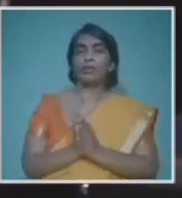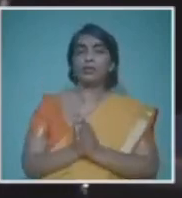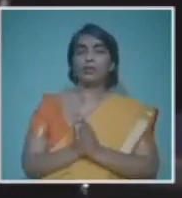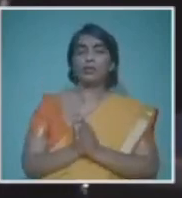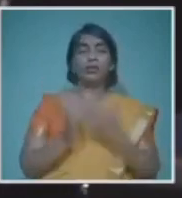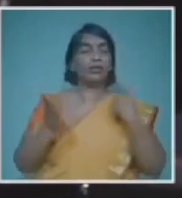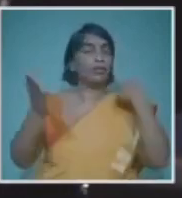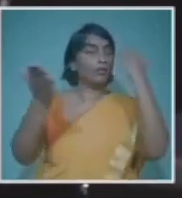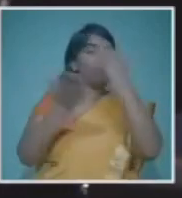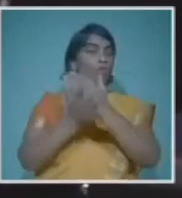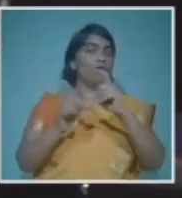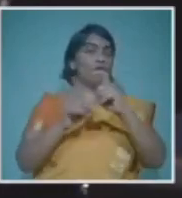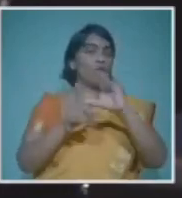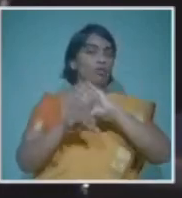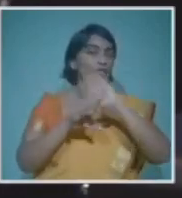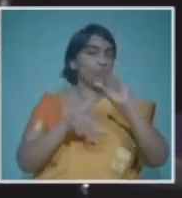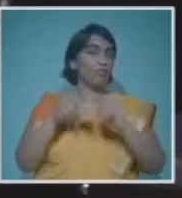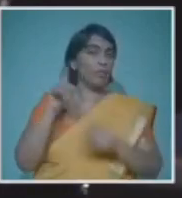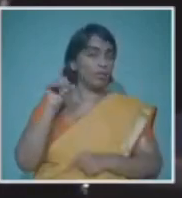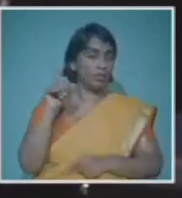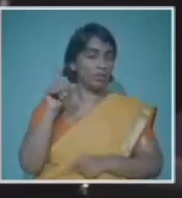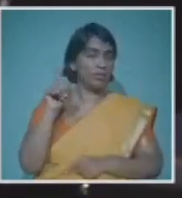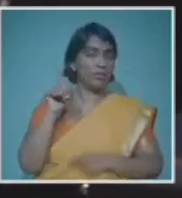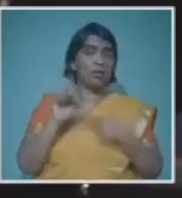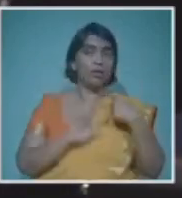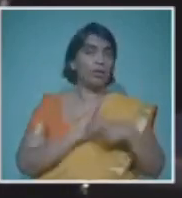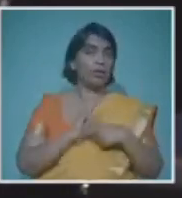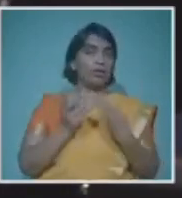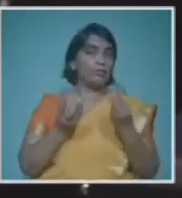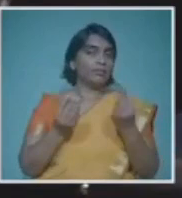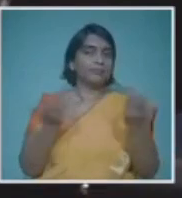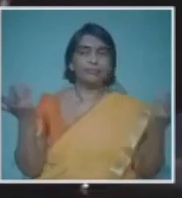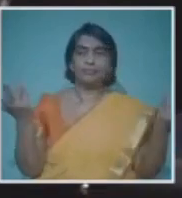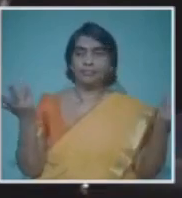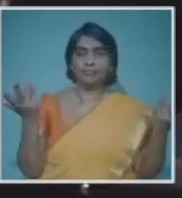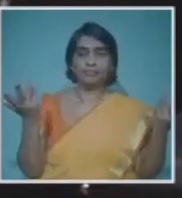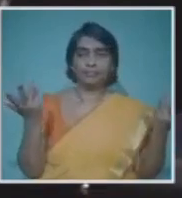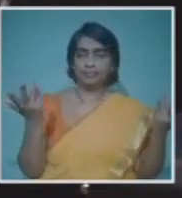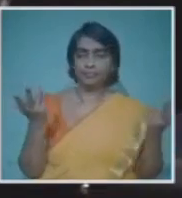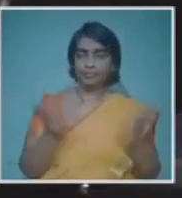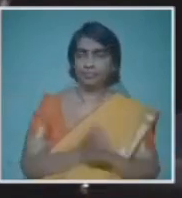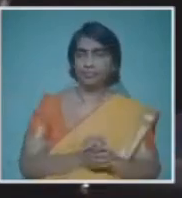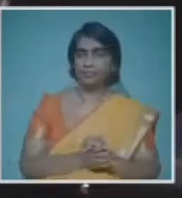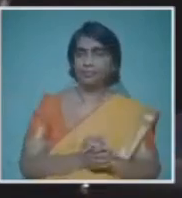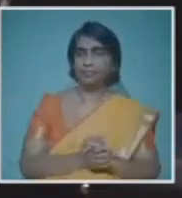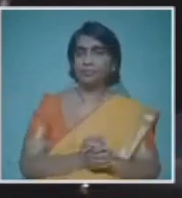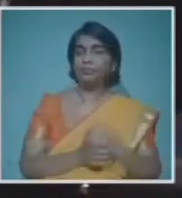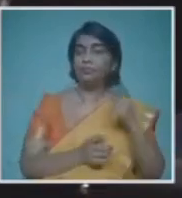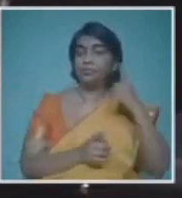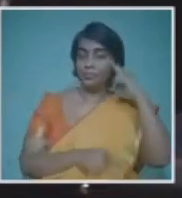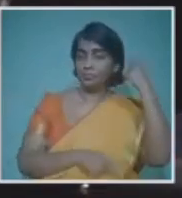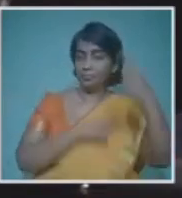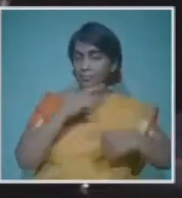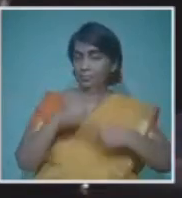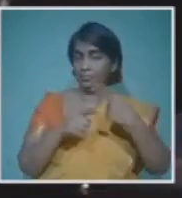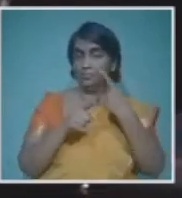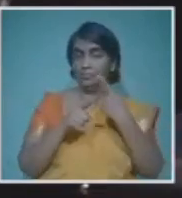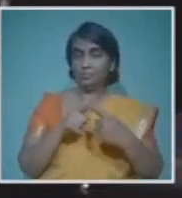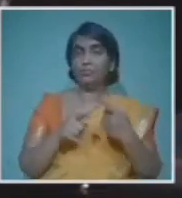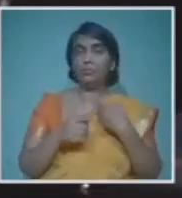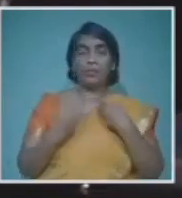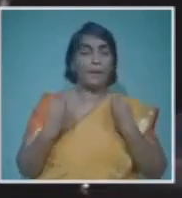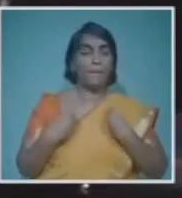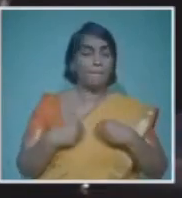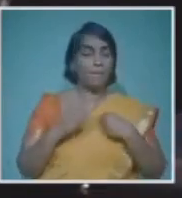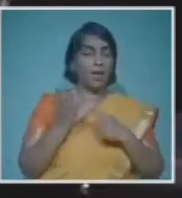නතර වෙන්නේ ඩුබායි වල. ලංකාවට සතයක්වත් නැහැ. රිජිඩ් ටයර් සමාගමේ විතරක් අපිට